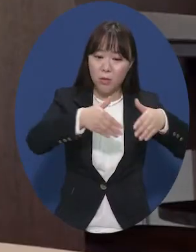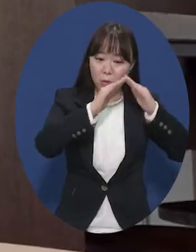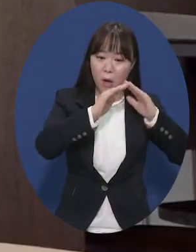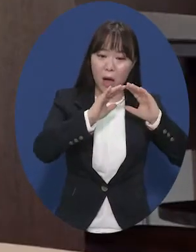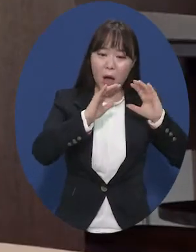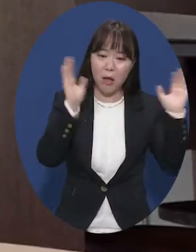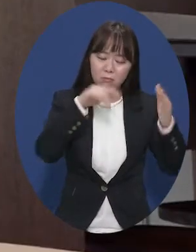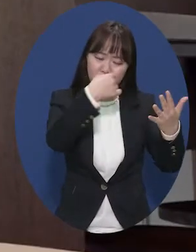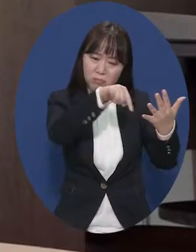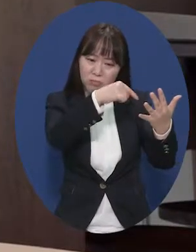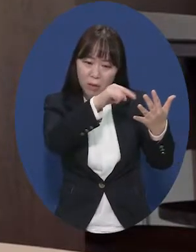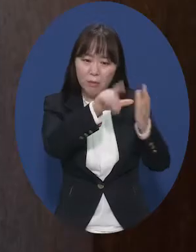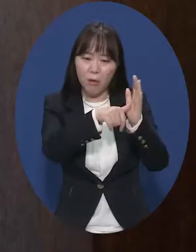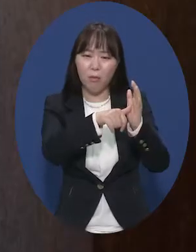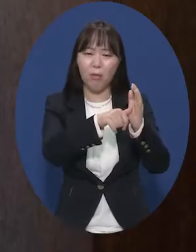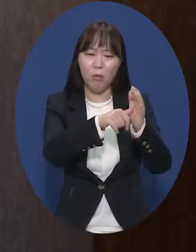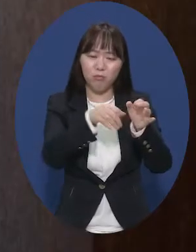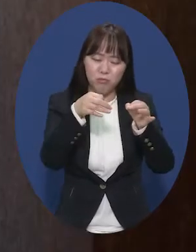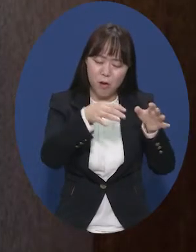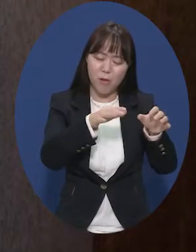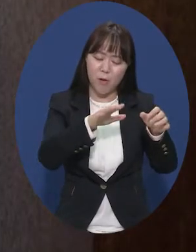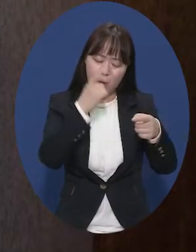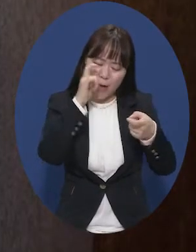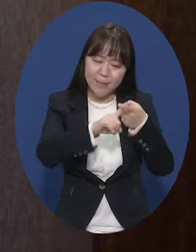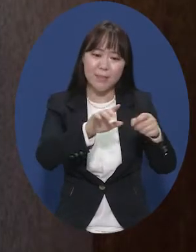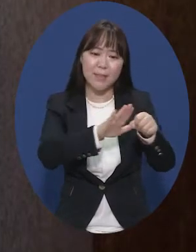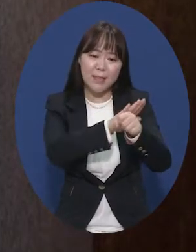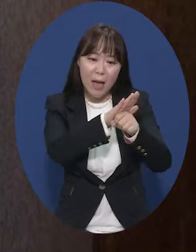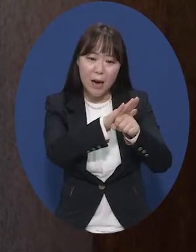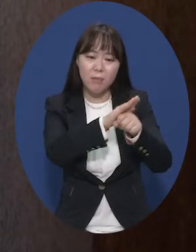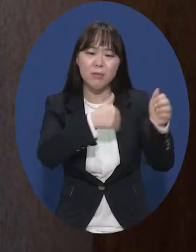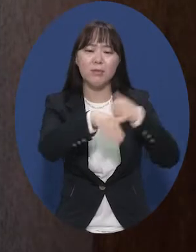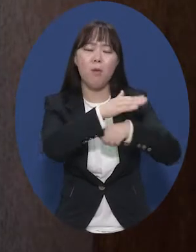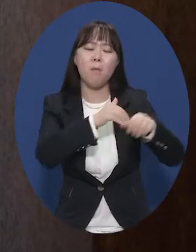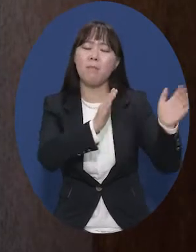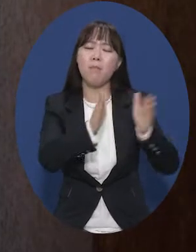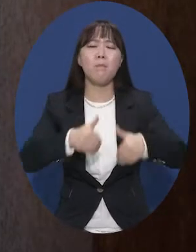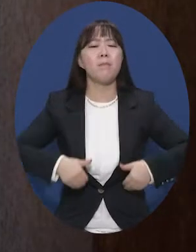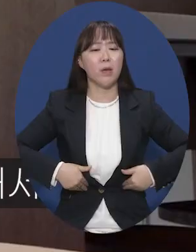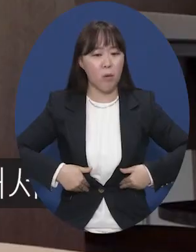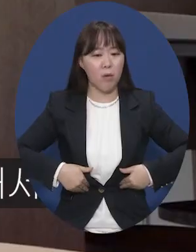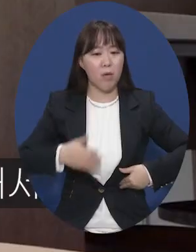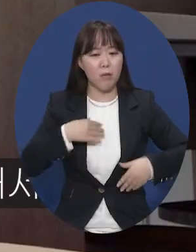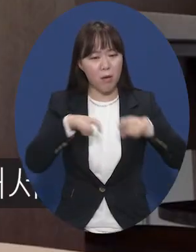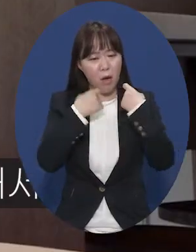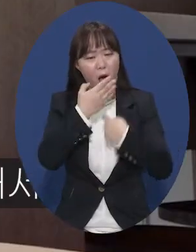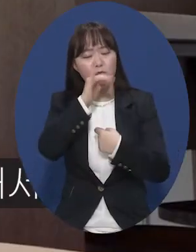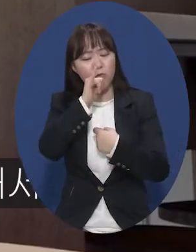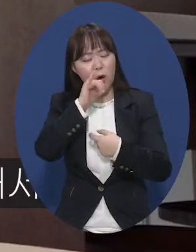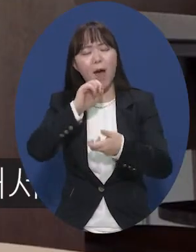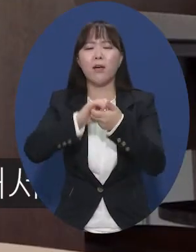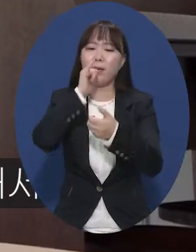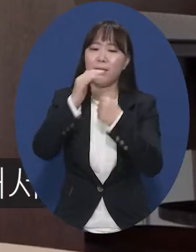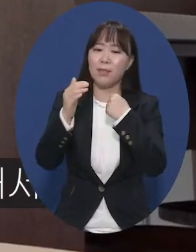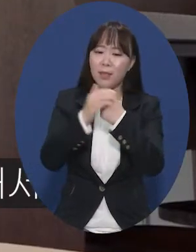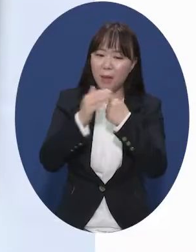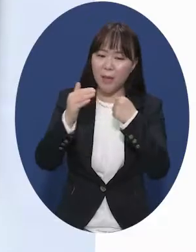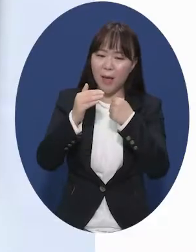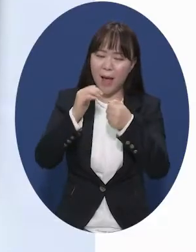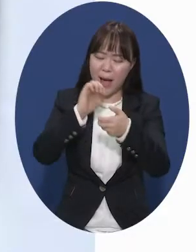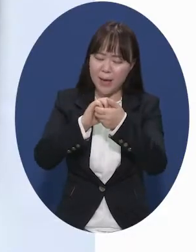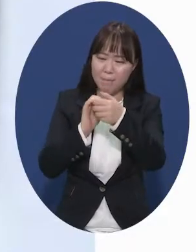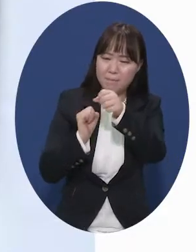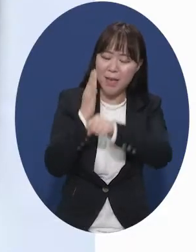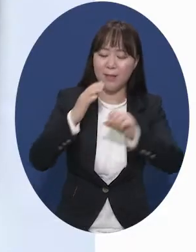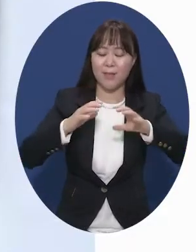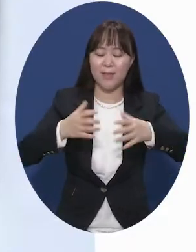학교를 짓고 아이들에게 교육을 제공하면서 꾸준한 후원과 관심과 사랑, 시스템이 필요하다고 생각됐어요. 그러면서 개인으로 할 수 있는 것들은 한계가 있어서 그